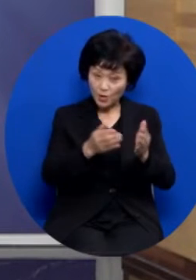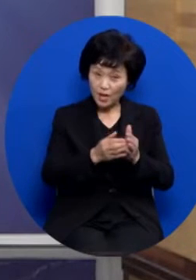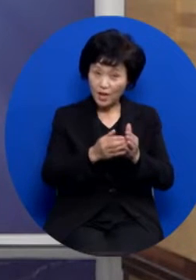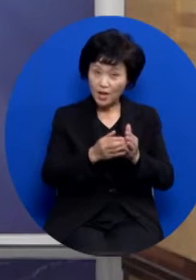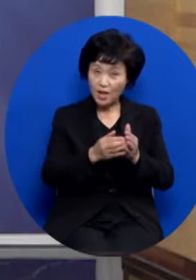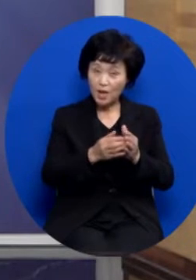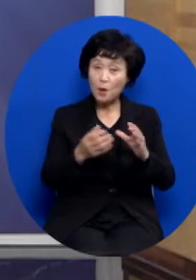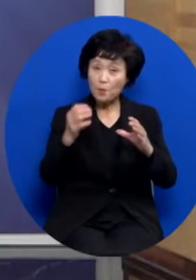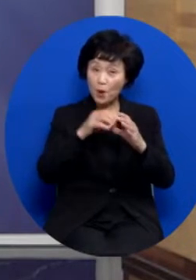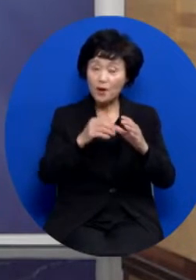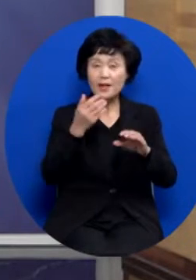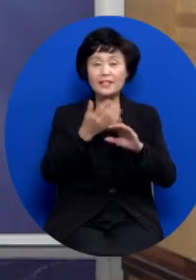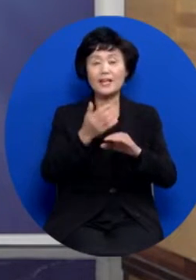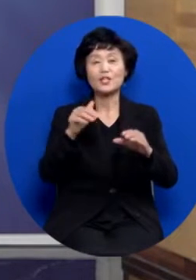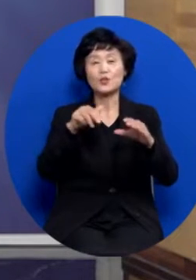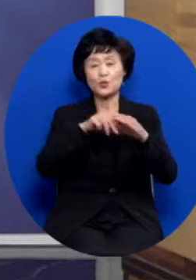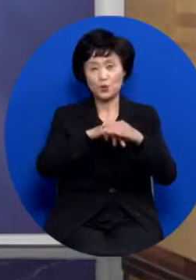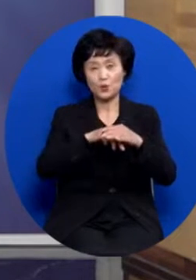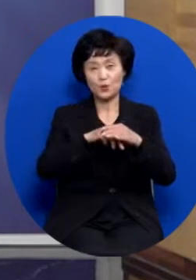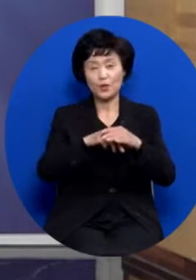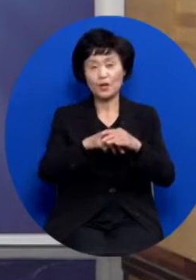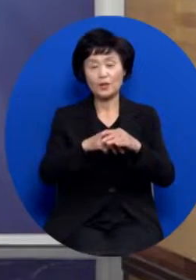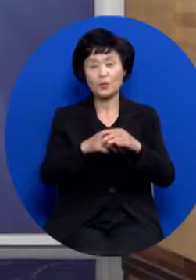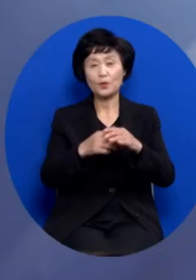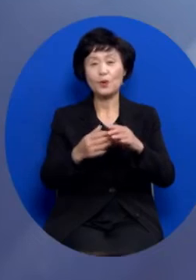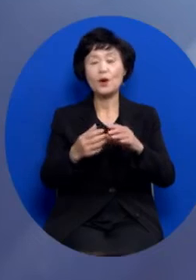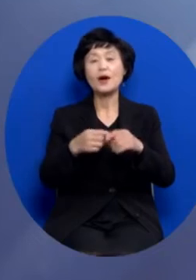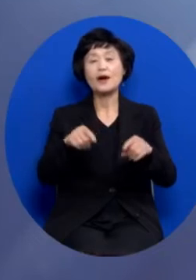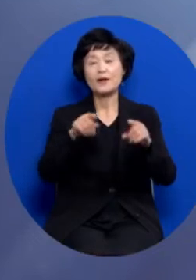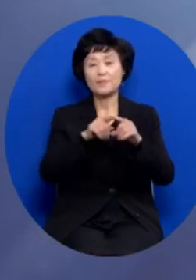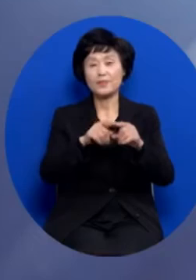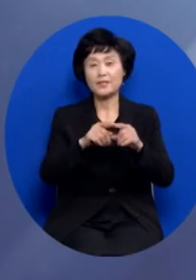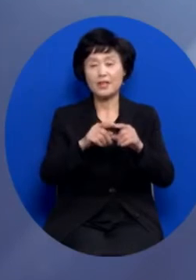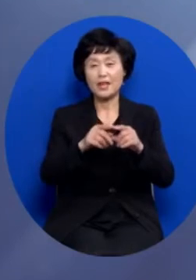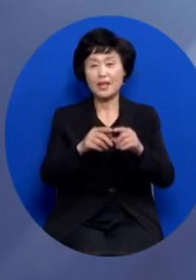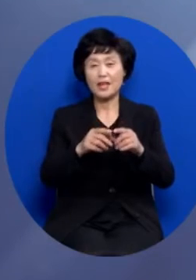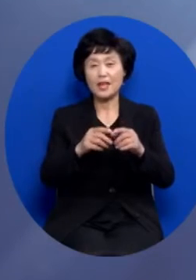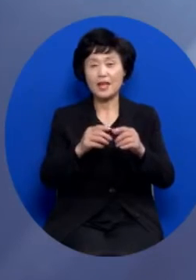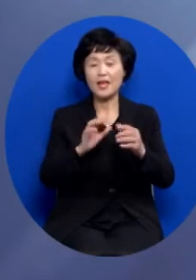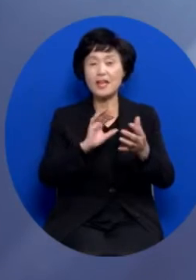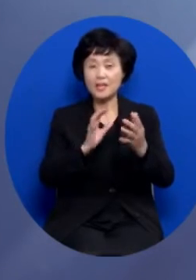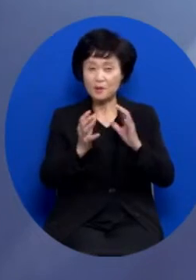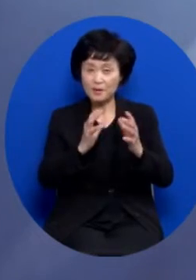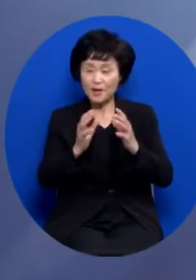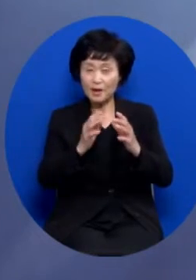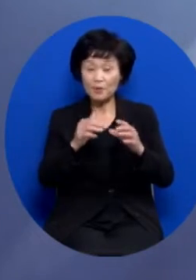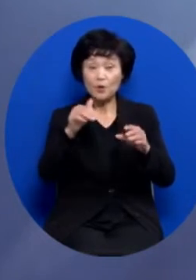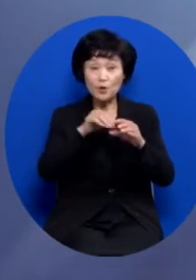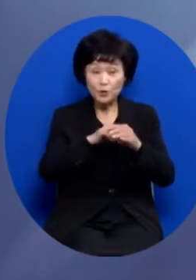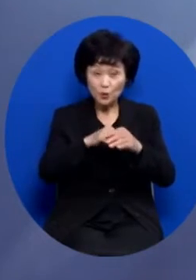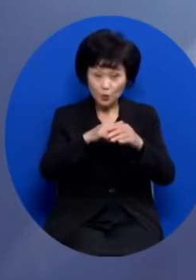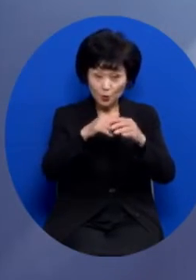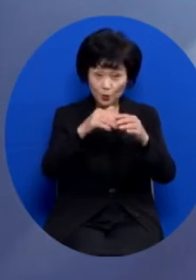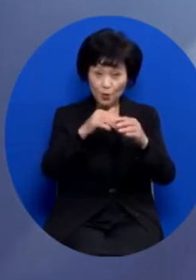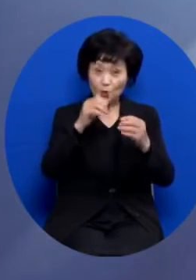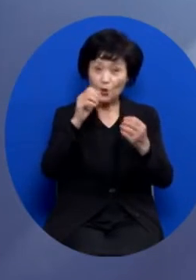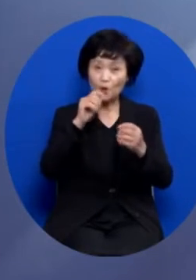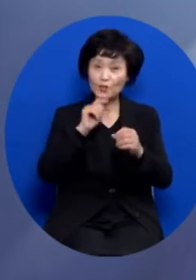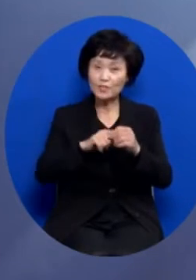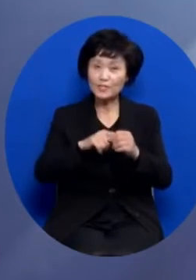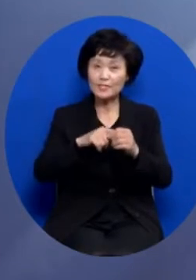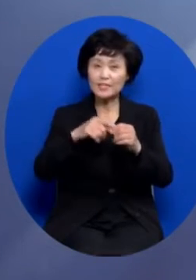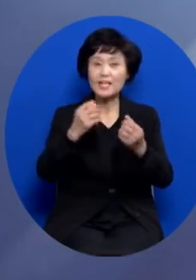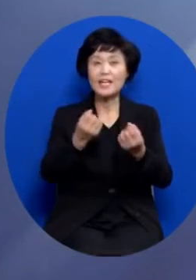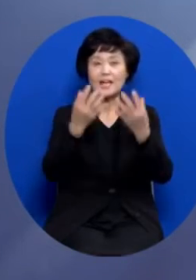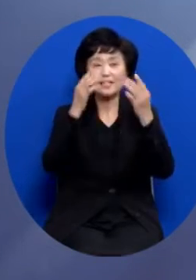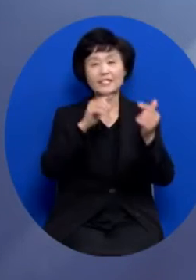물론이고 다른 종교계하고도 같이 다 협의해 가면서 종교의 문화행사가 일반 국민들의 삶과 같이 연계될